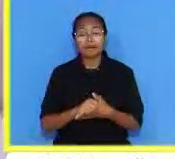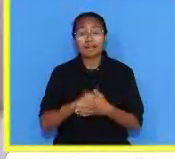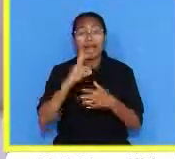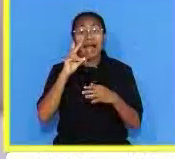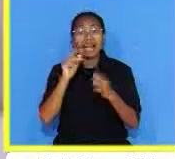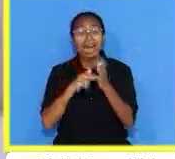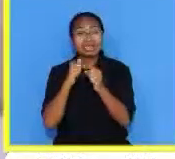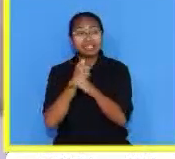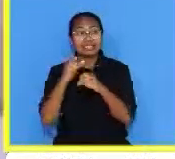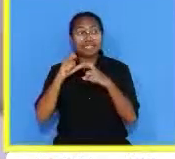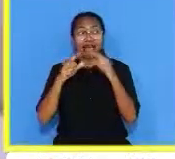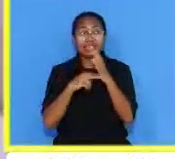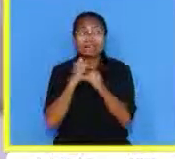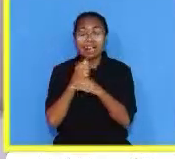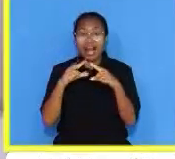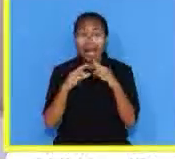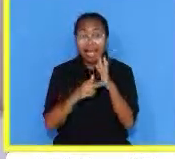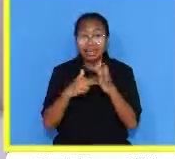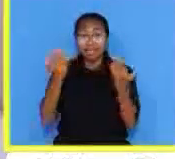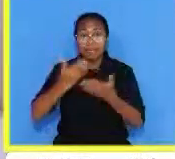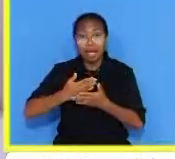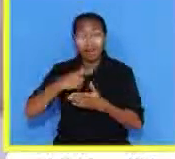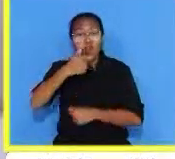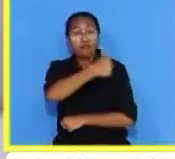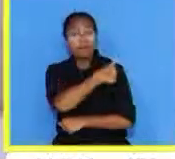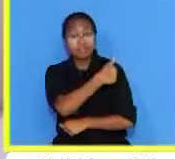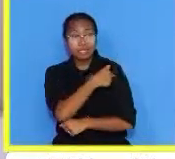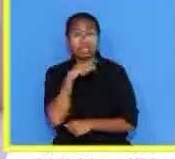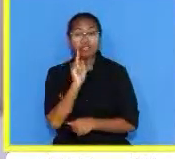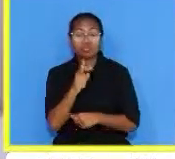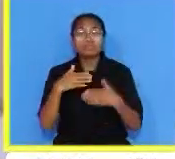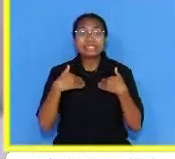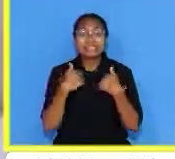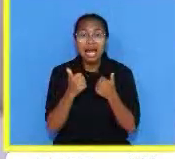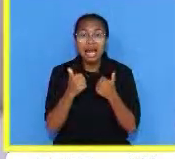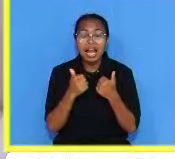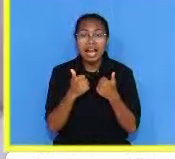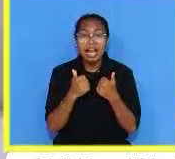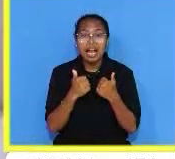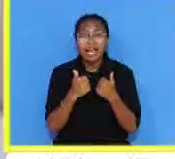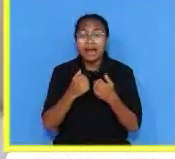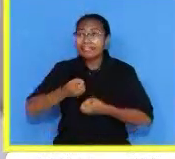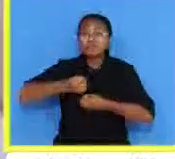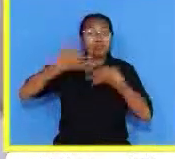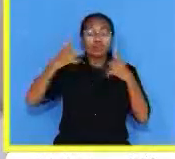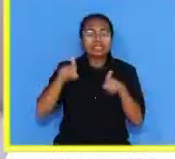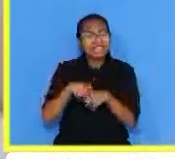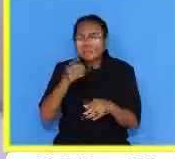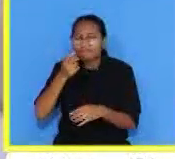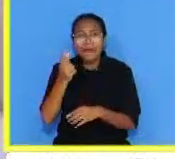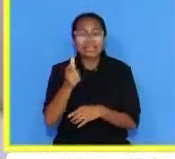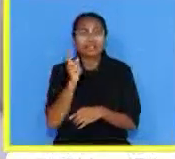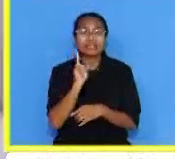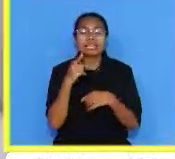rangsangan yang sudah diberikan melalui vaksinasi itu bisa terespon dengan cepat, sehingga